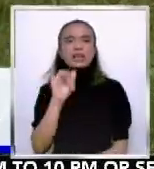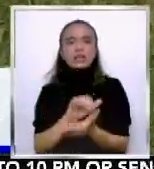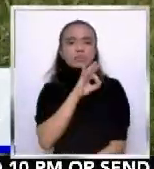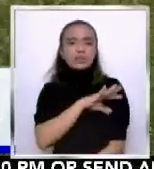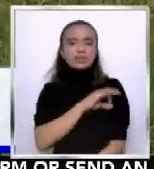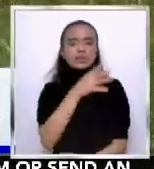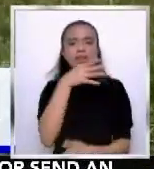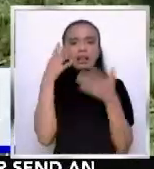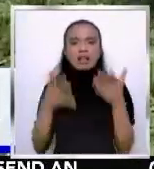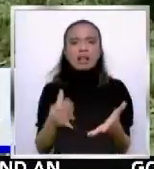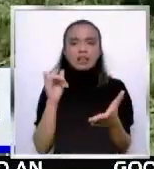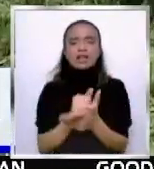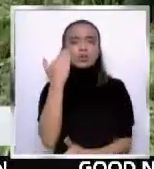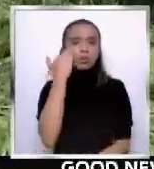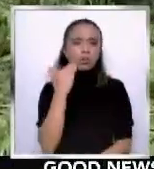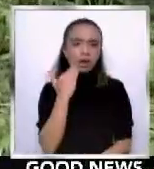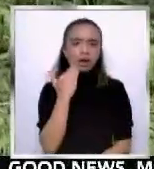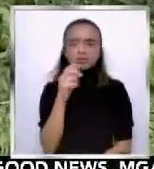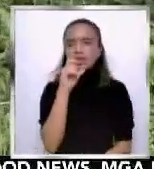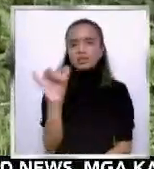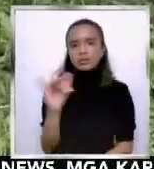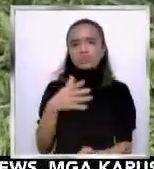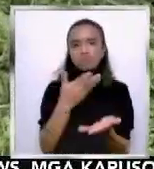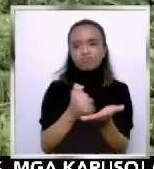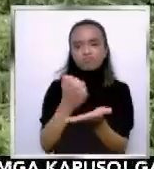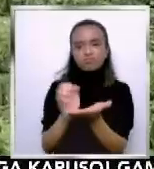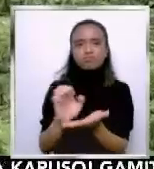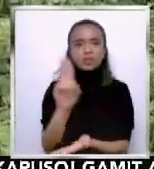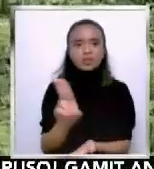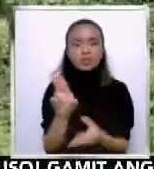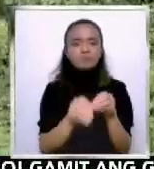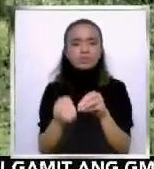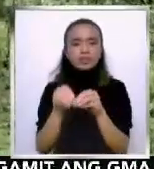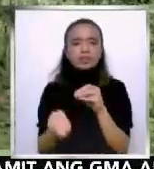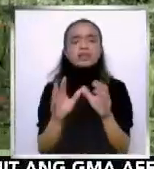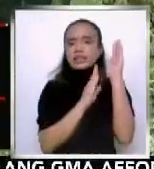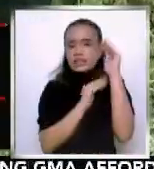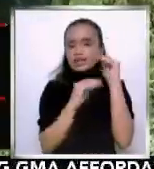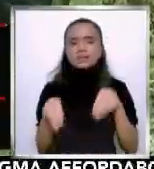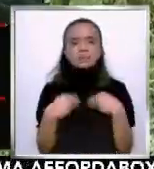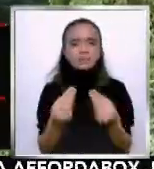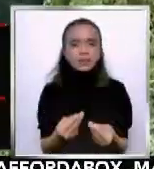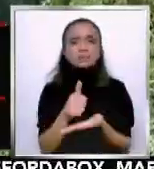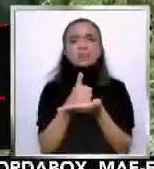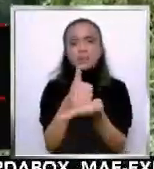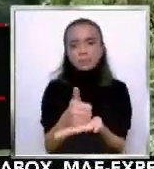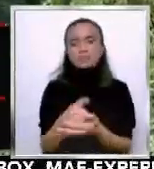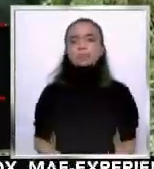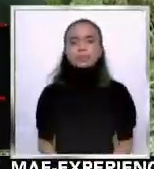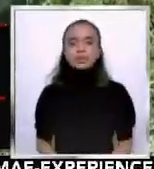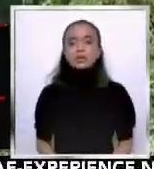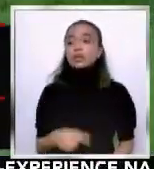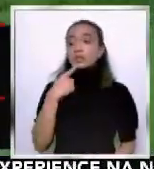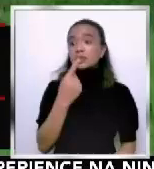mga ginagamit sa pagsasaka. Kaya mahalaga umanong maibigay ang pangakong subsidiya sa mga magsasaka. Sinasabi natin yung 5,000,